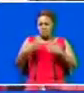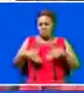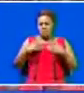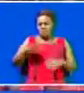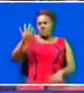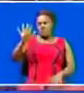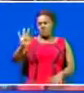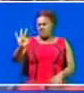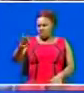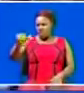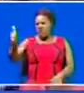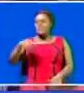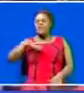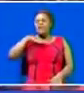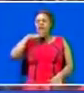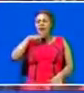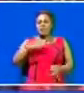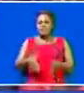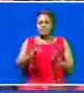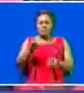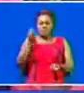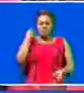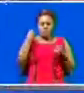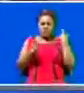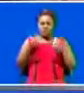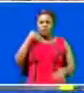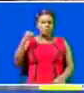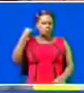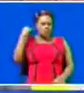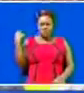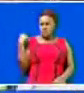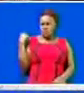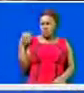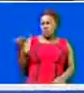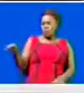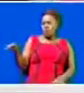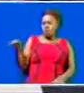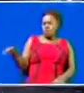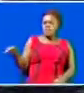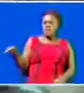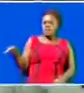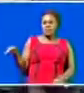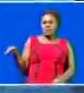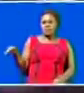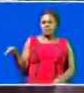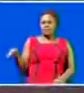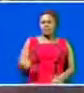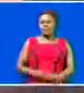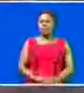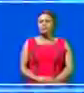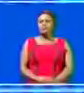wengine watatu kuangamia kwenye barabara kuu ya Kericho na Kuru jana asubuhi. Mary Mwoki, KTN